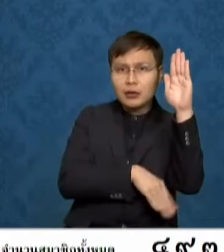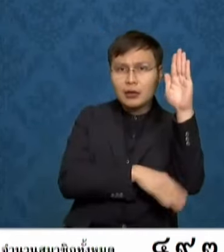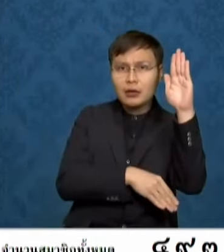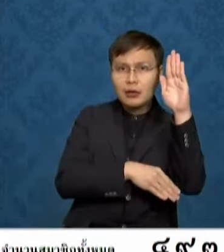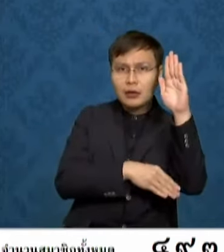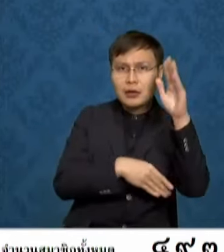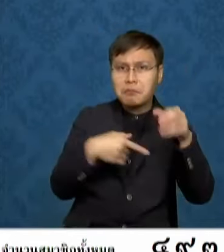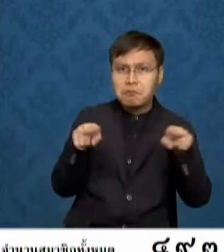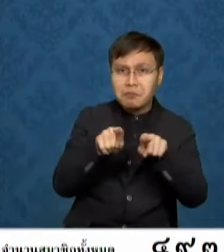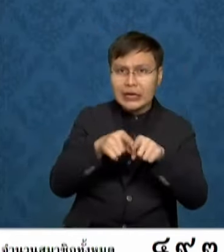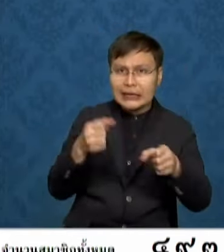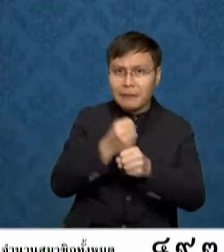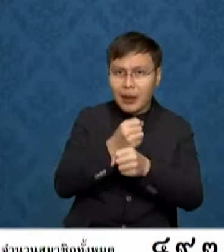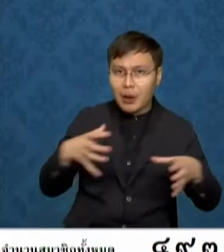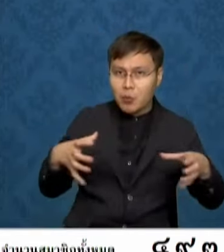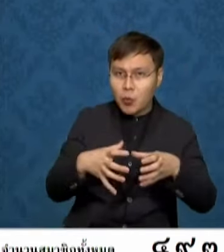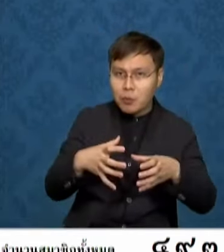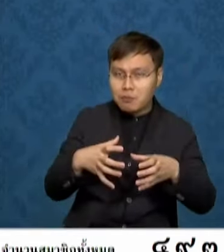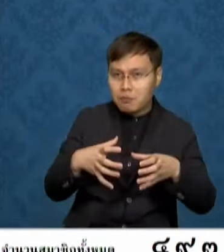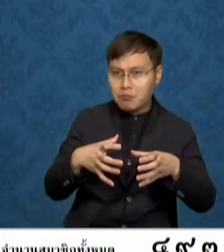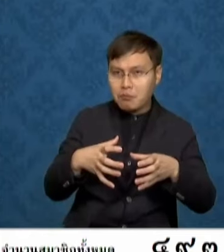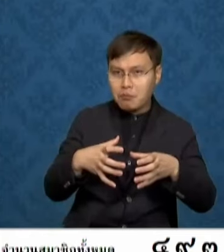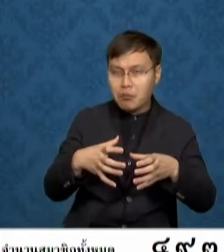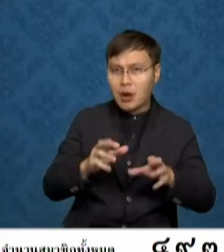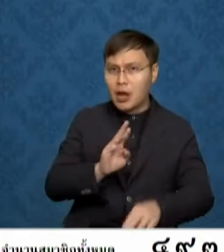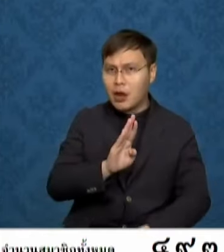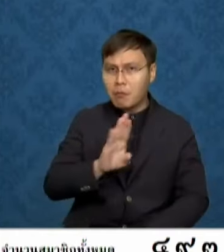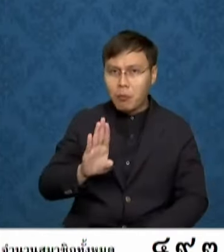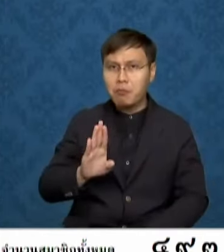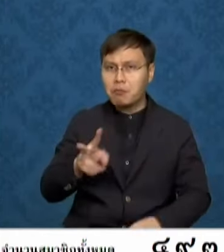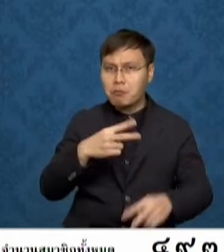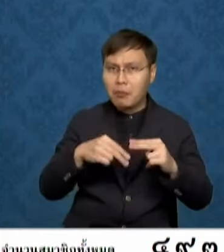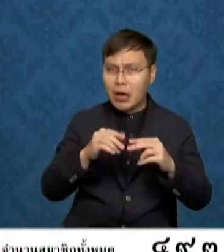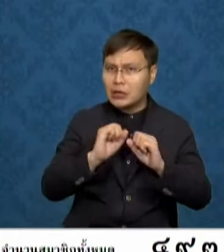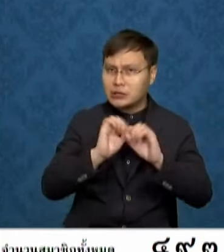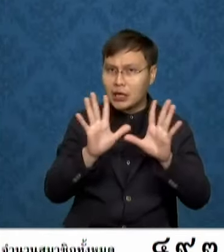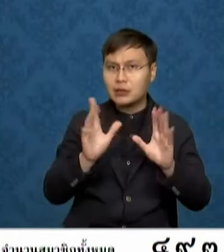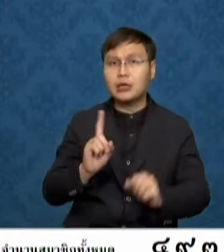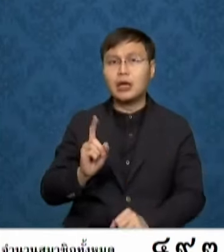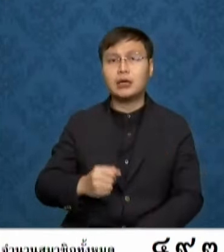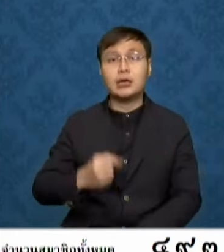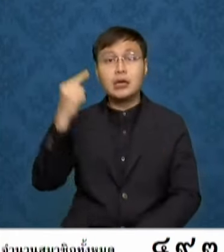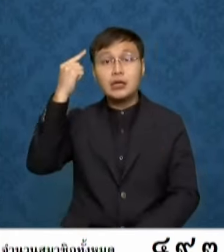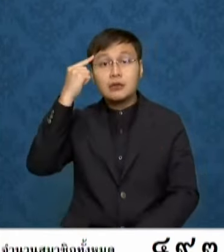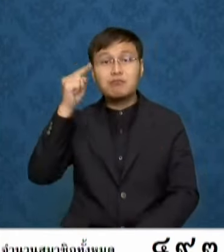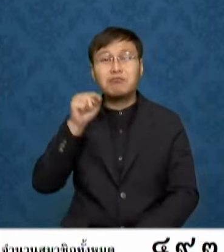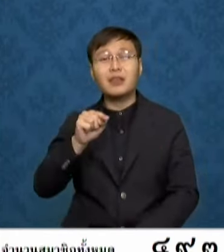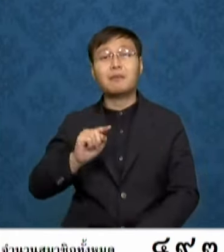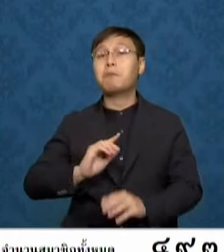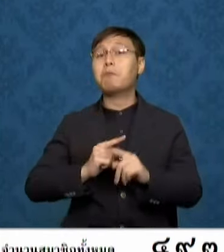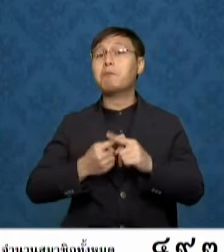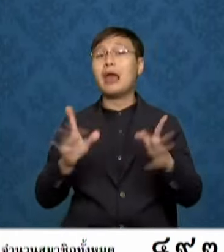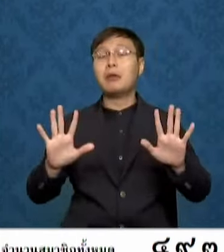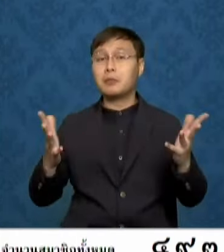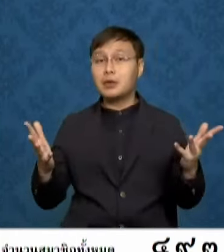ลักษณะการทำงานเป็นองค์กรมีโครงสร้างมีระบบระเบียบชัดเจนเป็นเรื่องเป็นราวคิดแบบนี้ครับไม่แปลกที่งบประมาณจะ